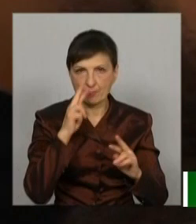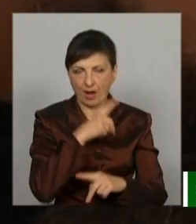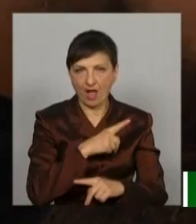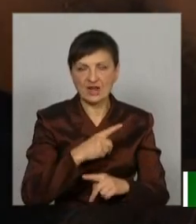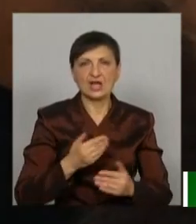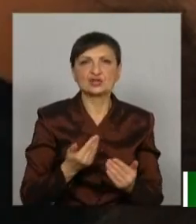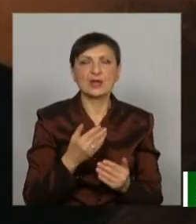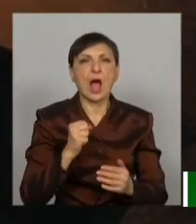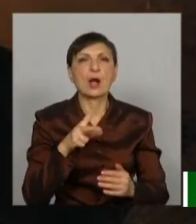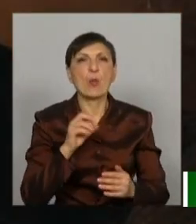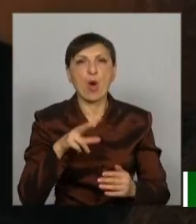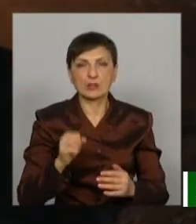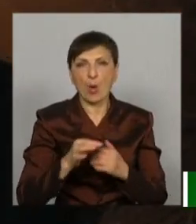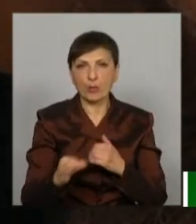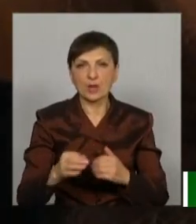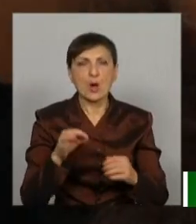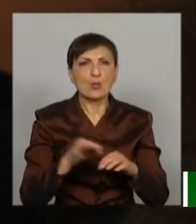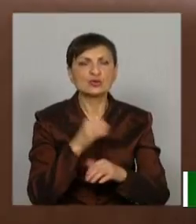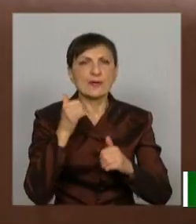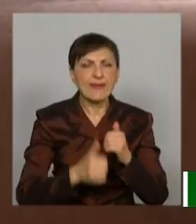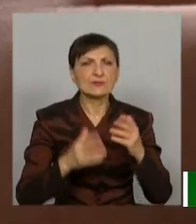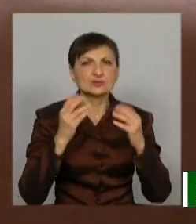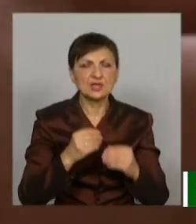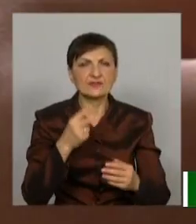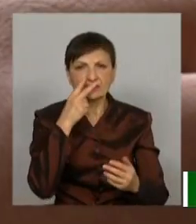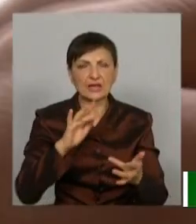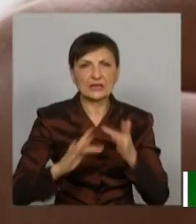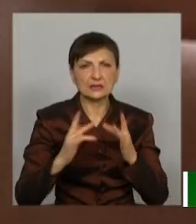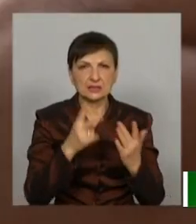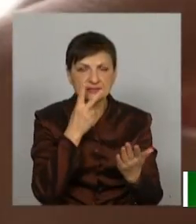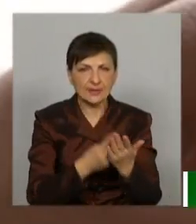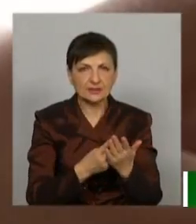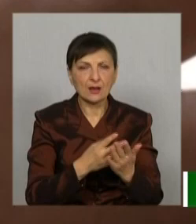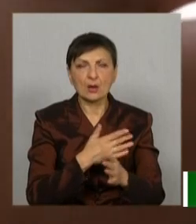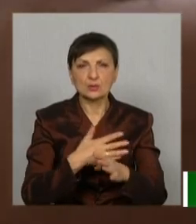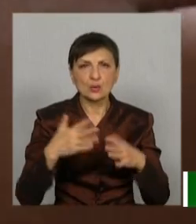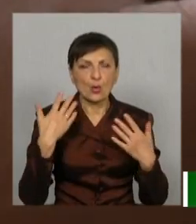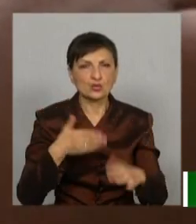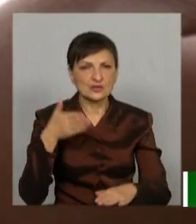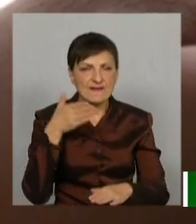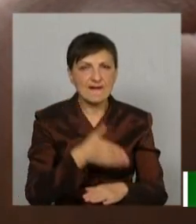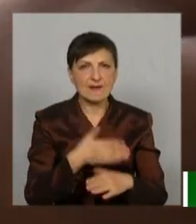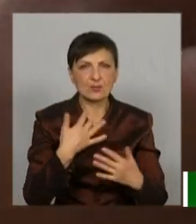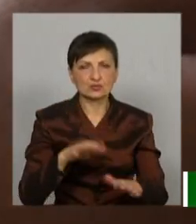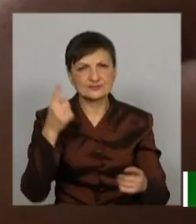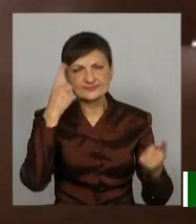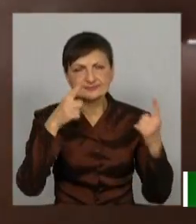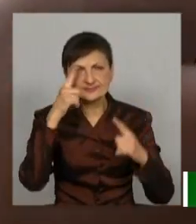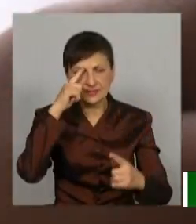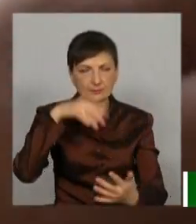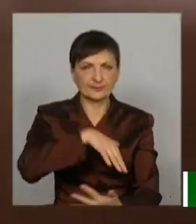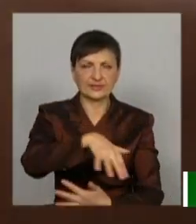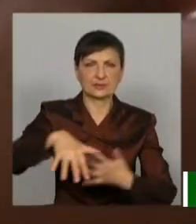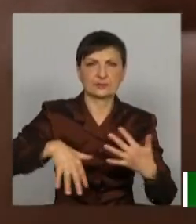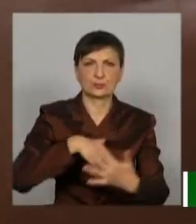области по ее словам муж ежедневно смотрел сомнительные ролики в интернете пока окончательно не увяз паутине лживых идеологии псевдо